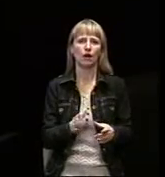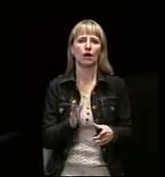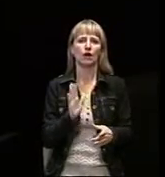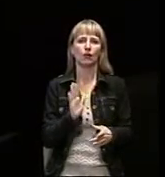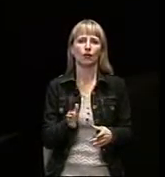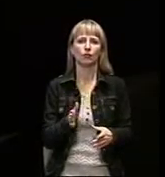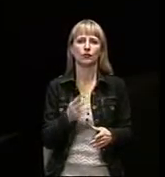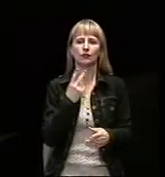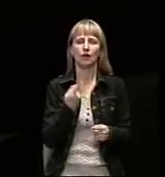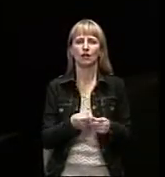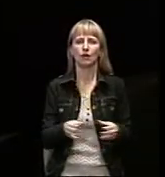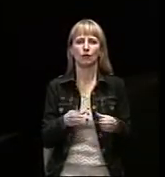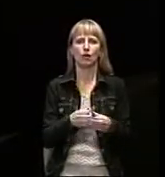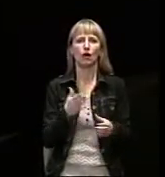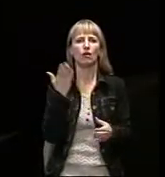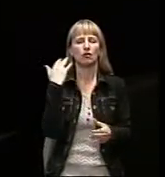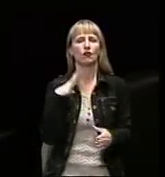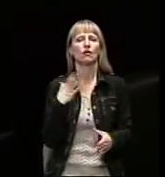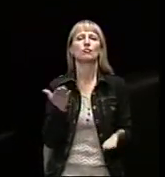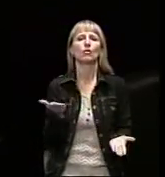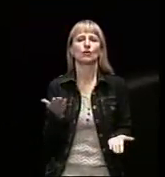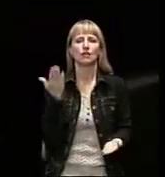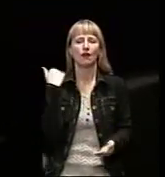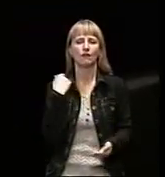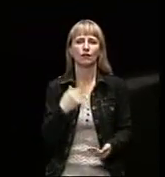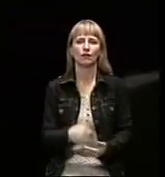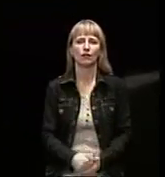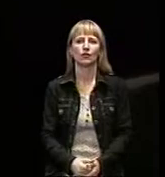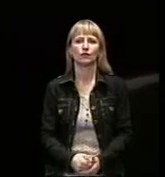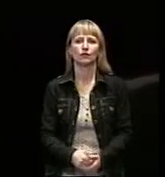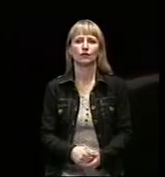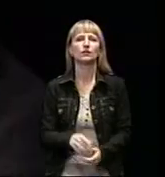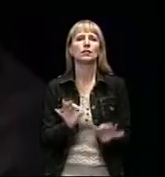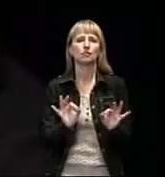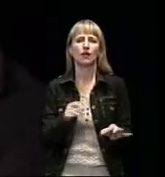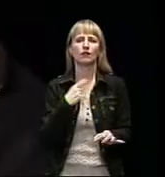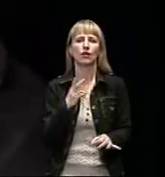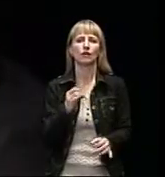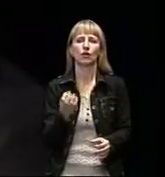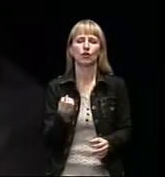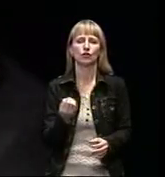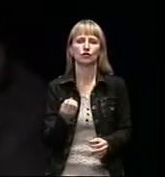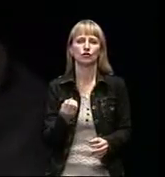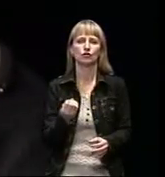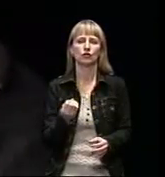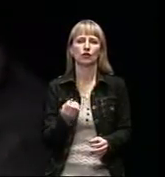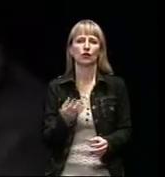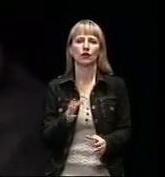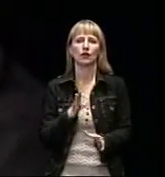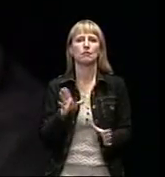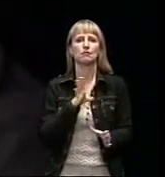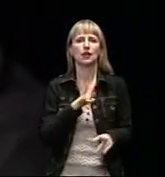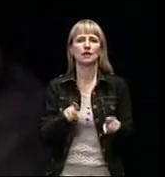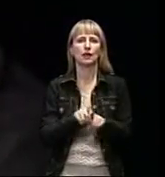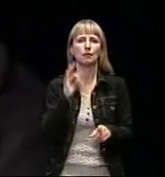згадувати об'єднання, це коли було? Колись було десь чув? Ви абсолютно правильно говорите, ну нічого не боялись. Більше того, мисль була така,